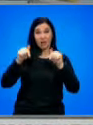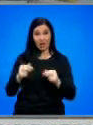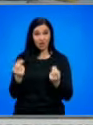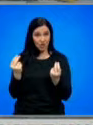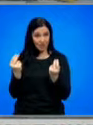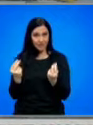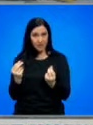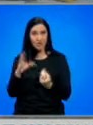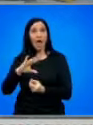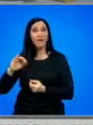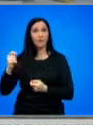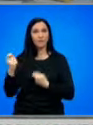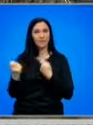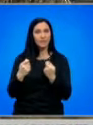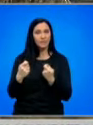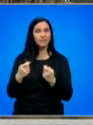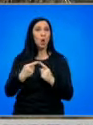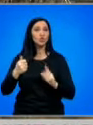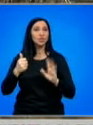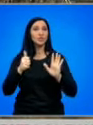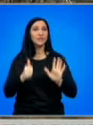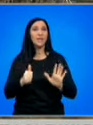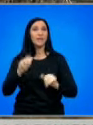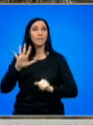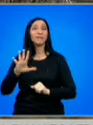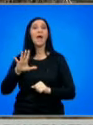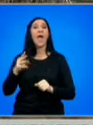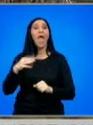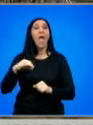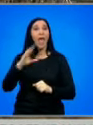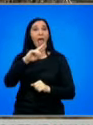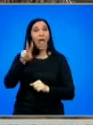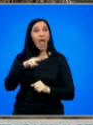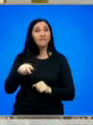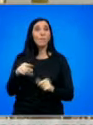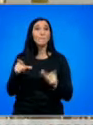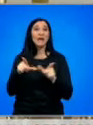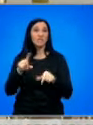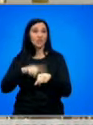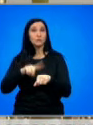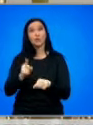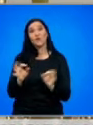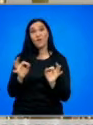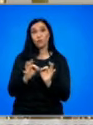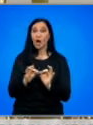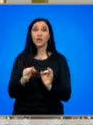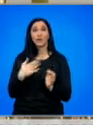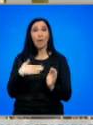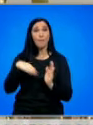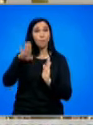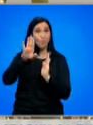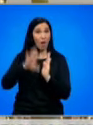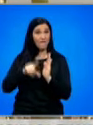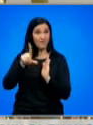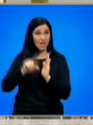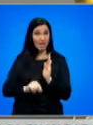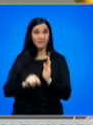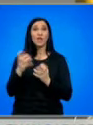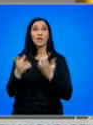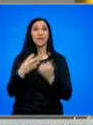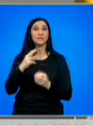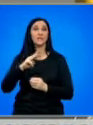цени на европейските пазари от 65 евро за мегаватчас, може през февруари да се заложи поевтиняване на газа с 32%. Според